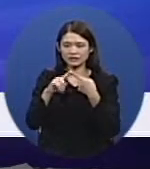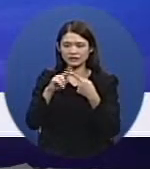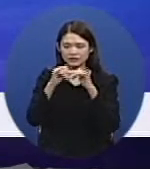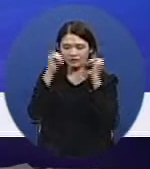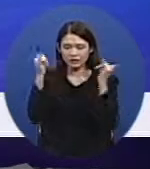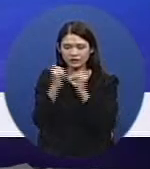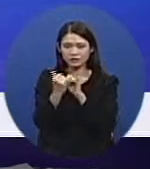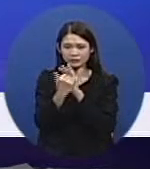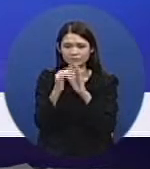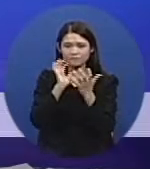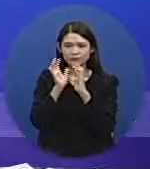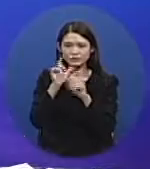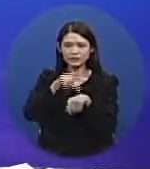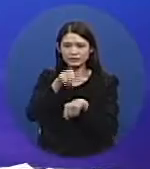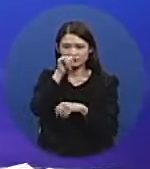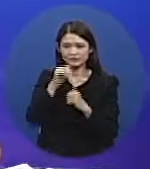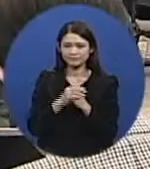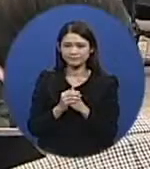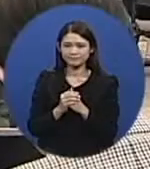방안을 토론하는 시간을 가졌습니다.